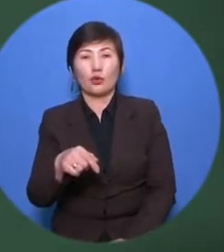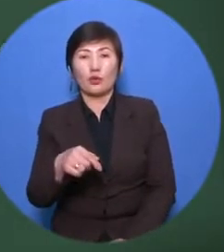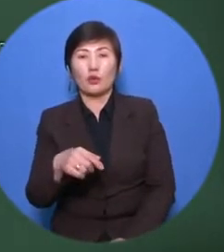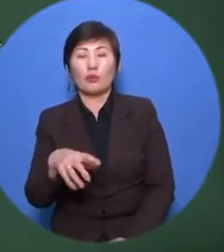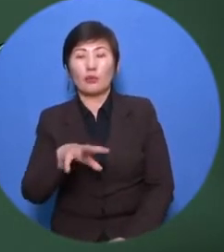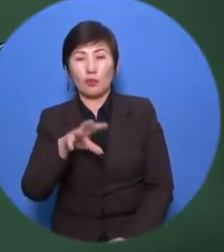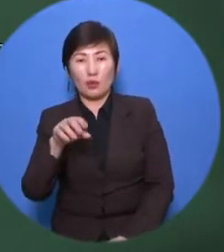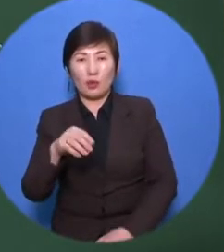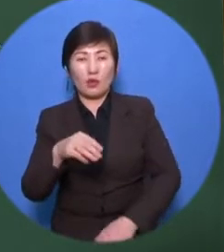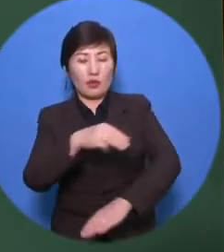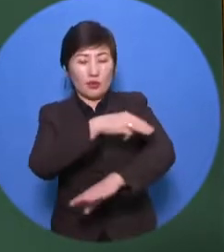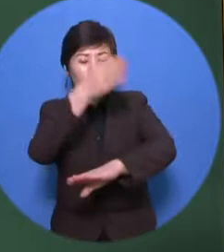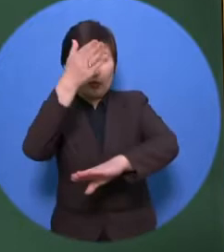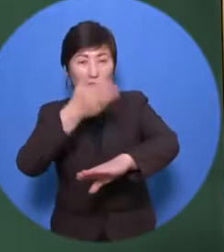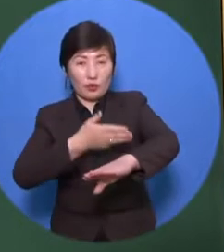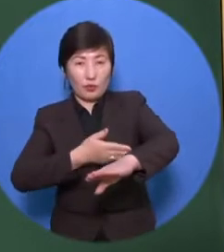Одоо бүгдээрээ шулуун дээрээ